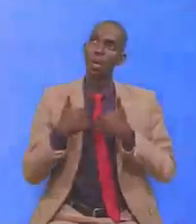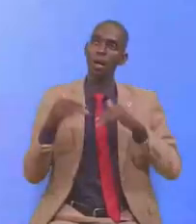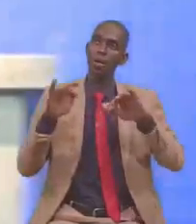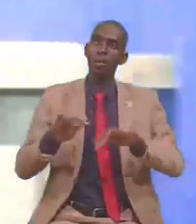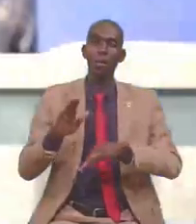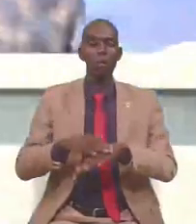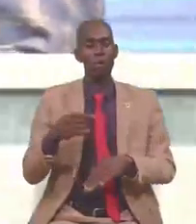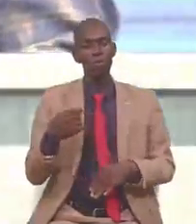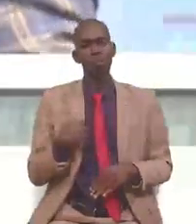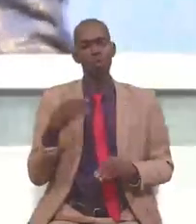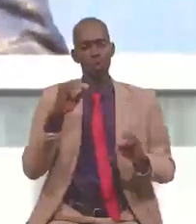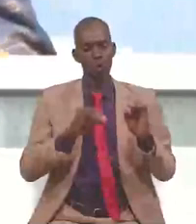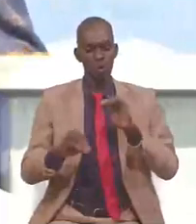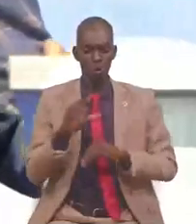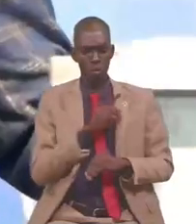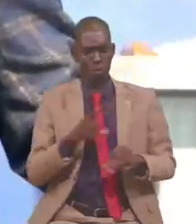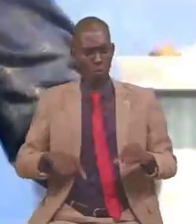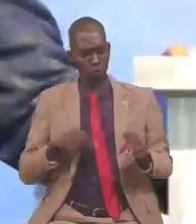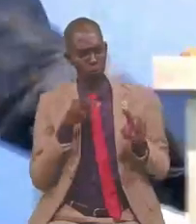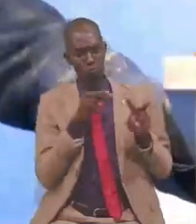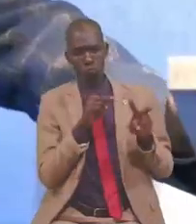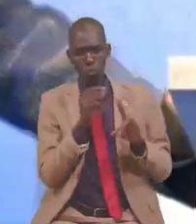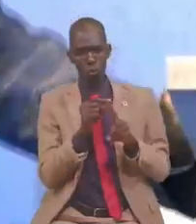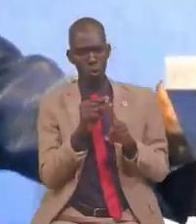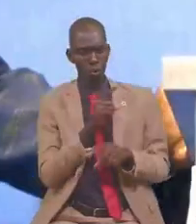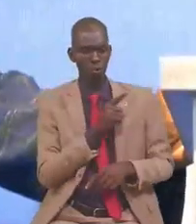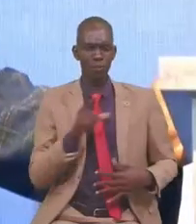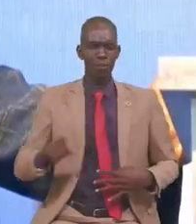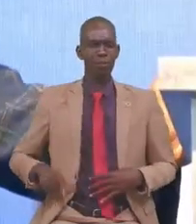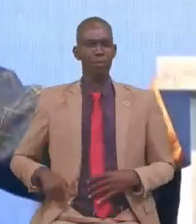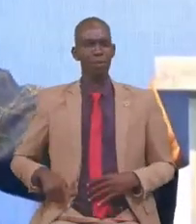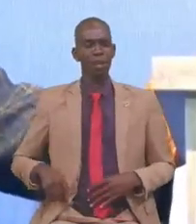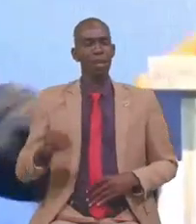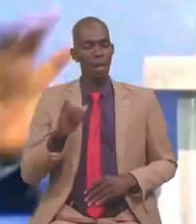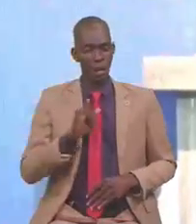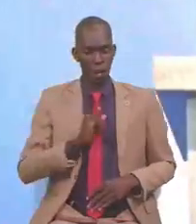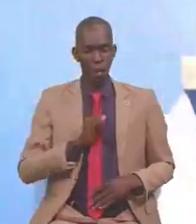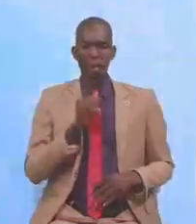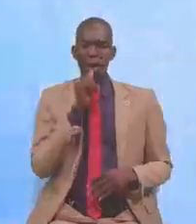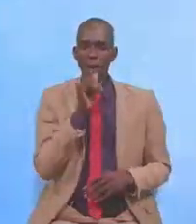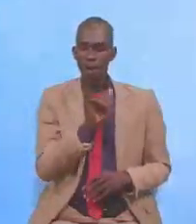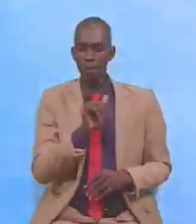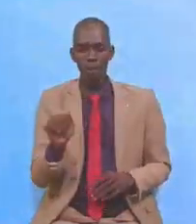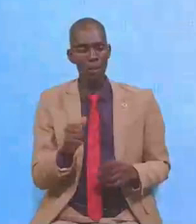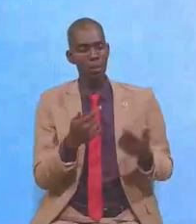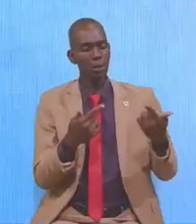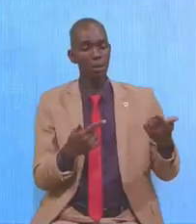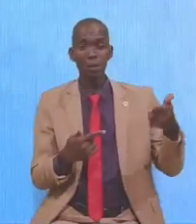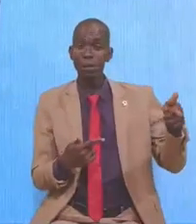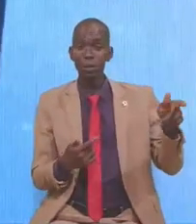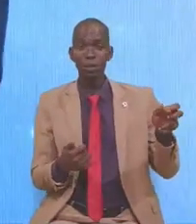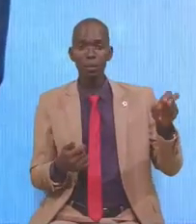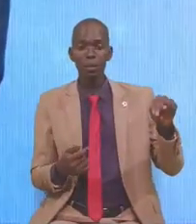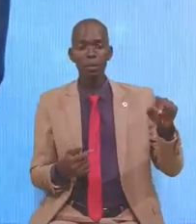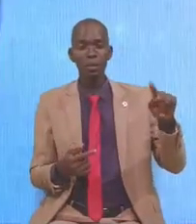Mais elle l'a appelé Seigneur. Oui, je suis une païenne. Je viens